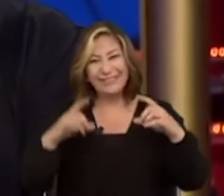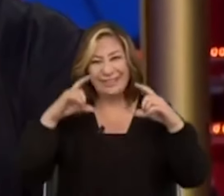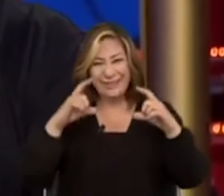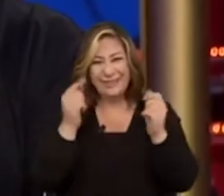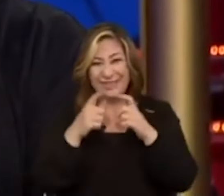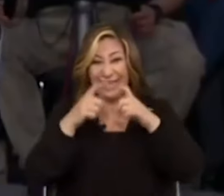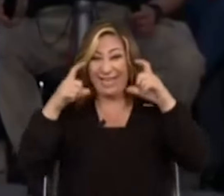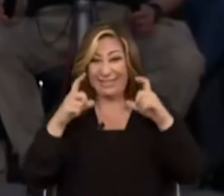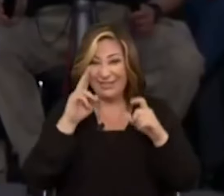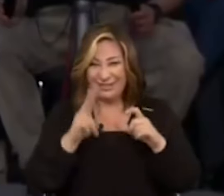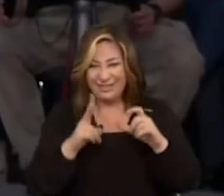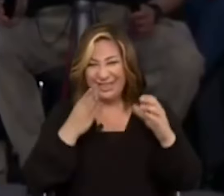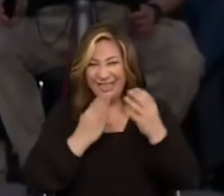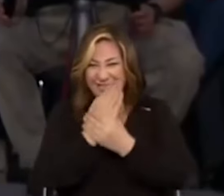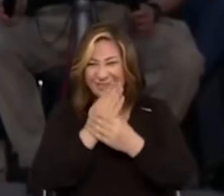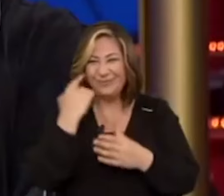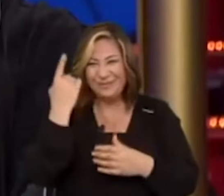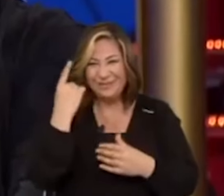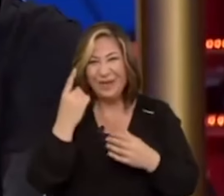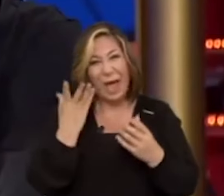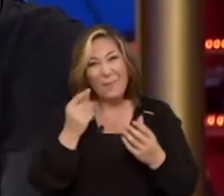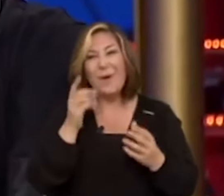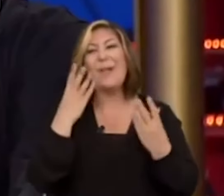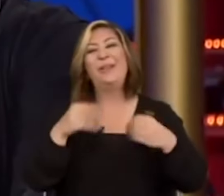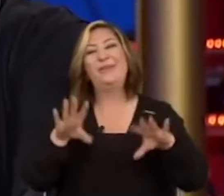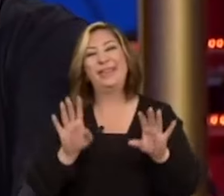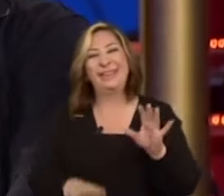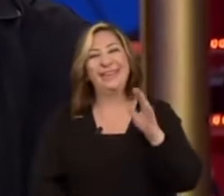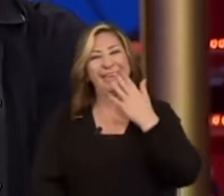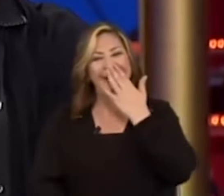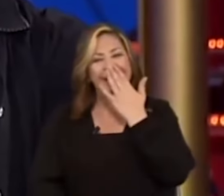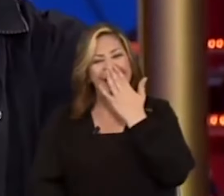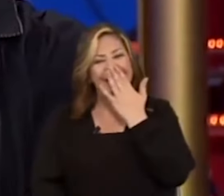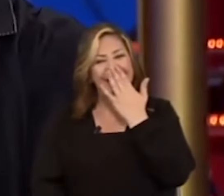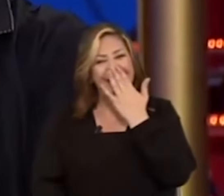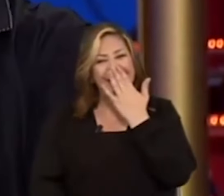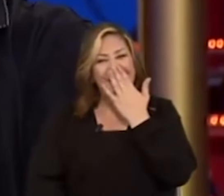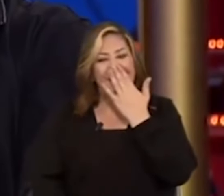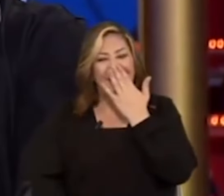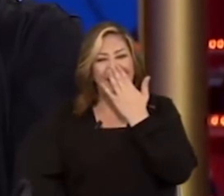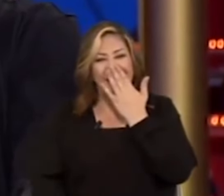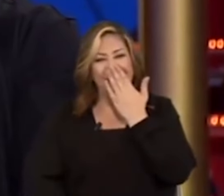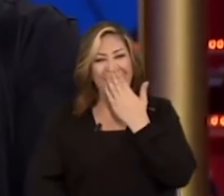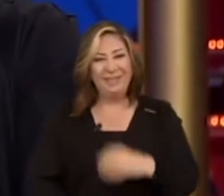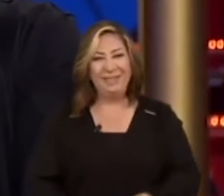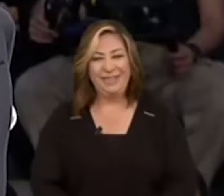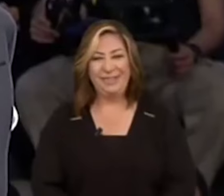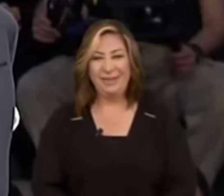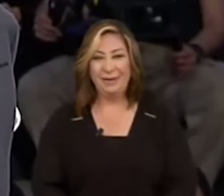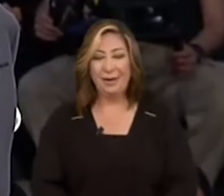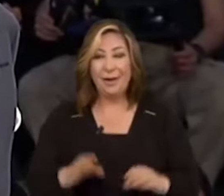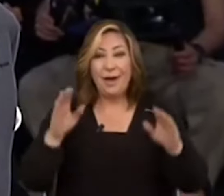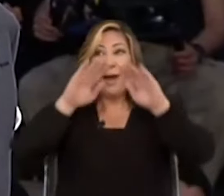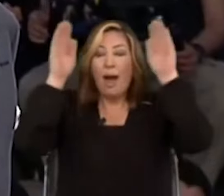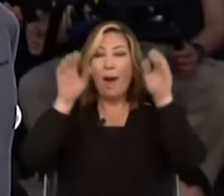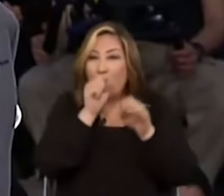bundan geçerim herhalde ama takıldım. Vallahi takıldım orada. Olmadı yani. Olmadı, geçemedim. Bir de kapalı